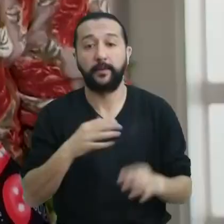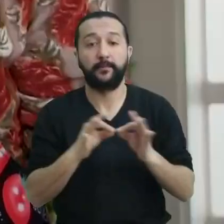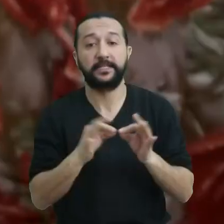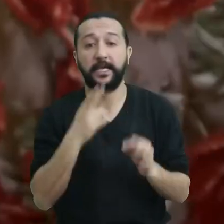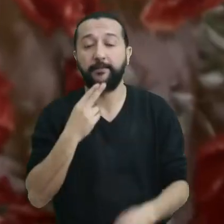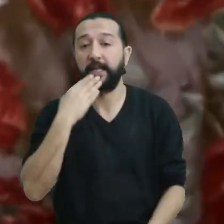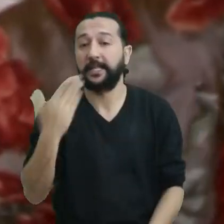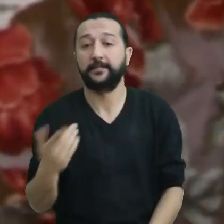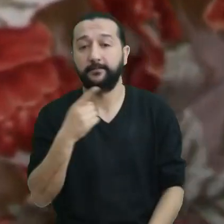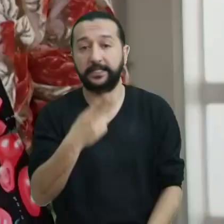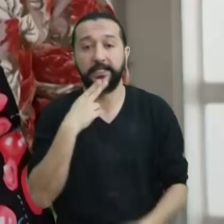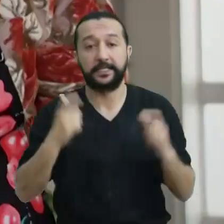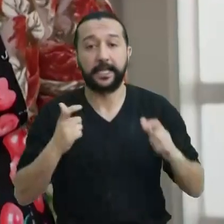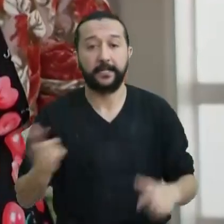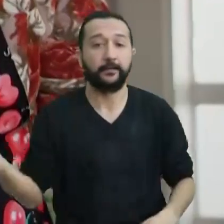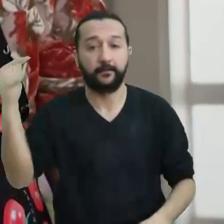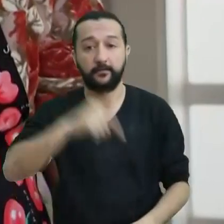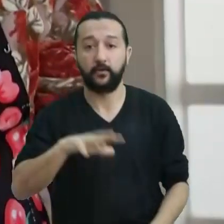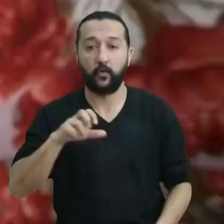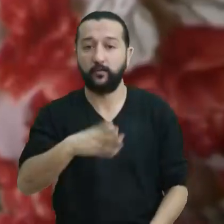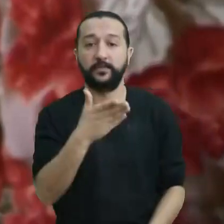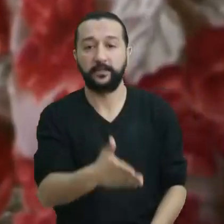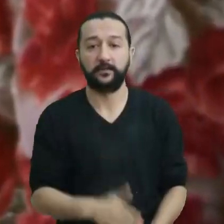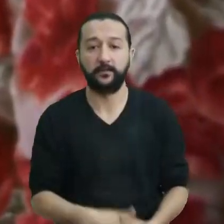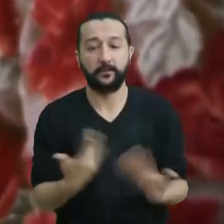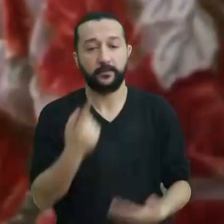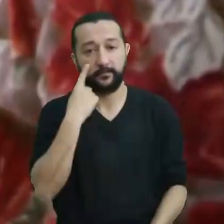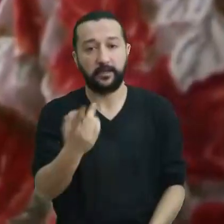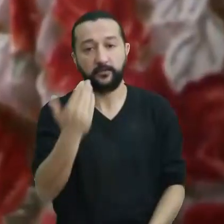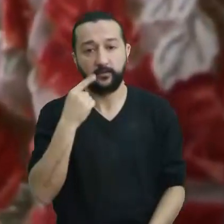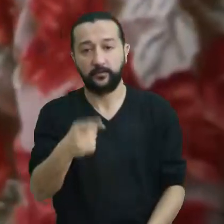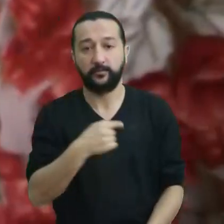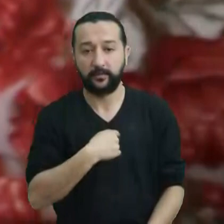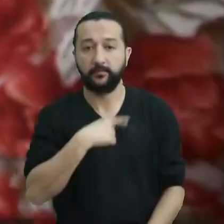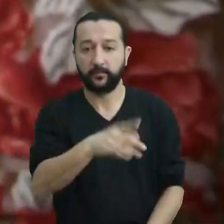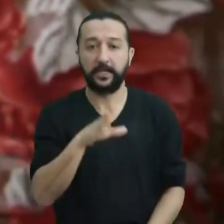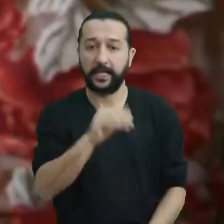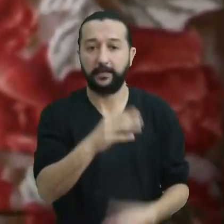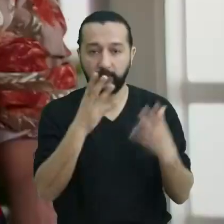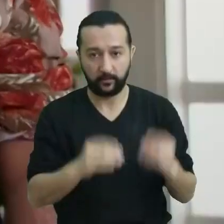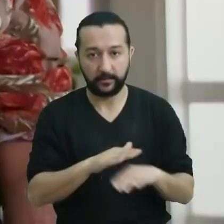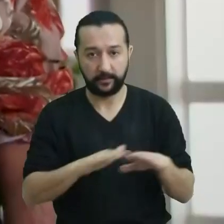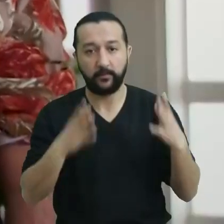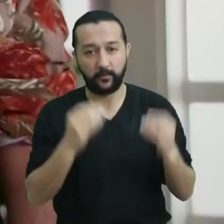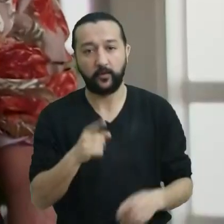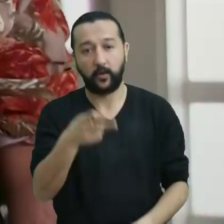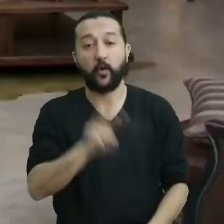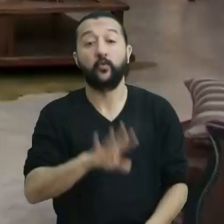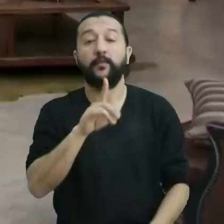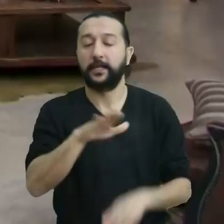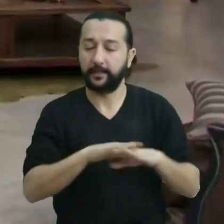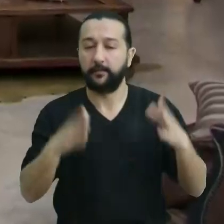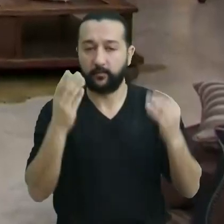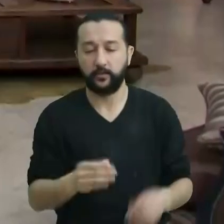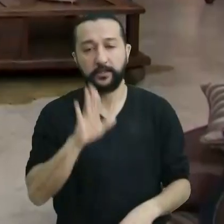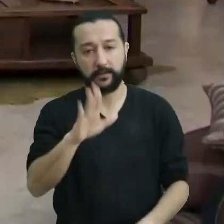ne diyeceğim? Kız ta nerelerden getirtmiş ömürceğe. Geçin o zaman. Maşa. Ben bununla yakalarım, tamam? Tamam, öldürme ama.